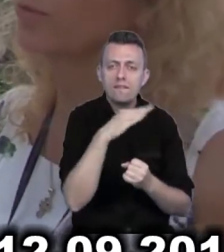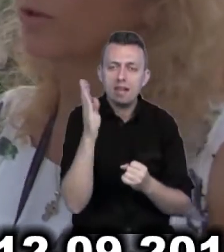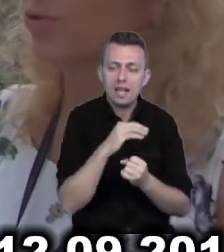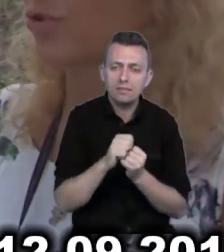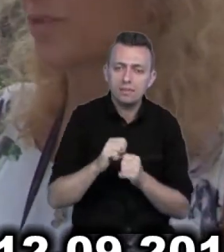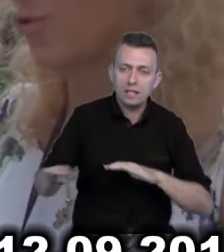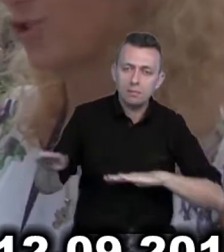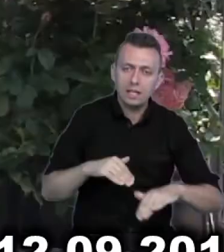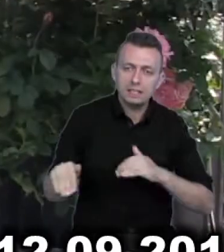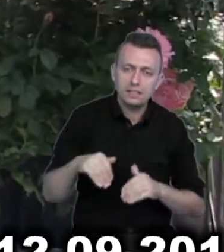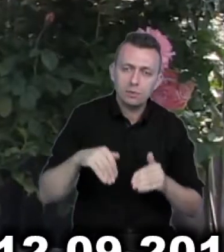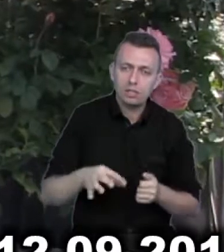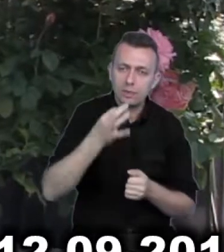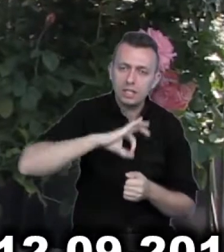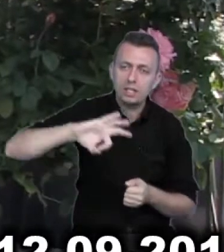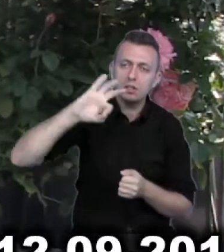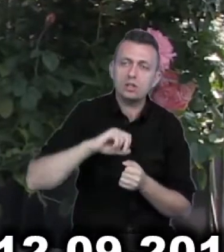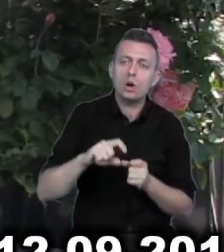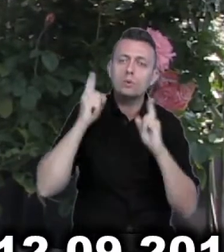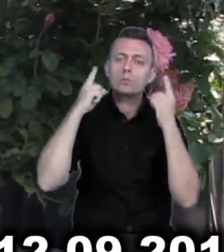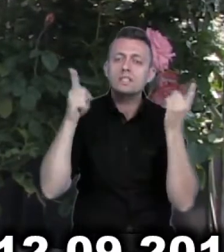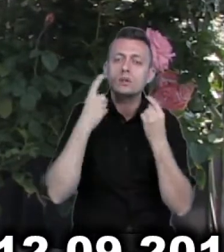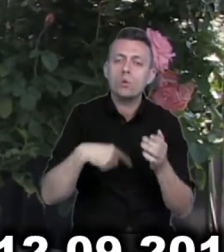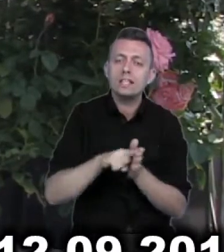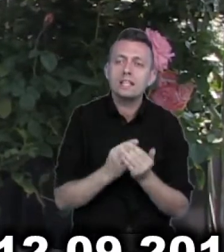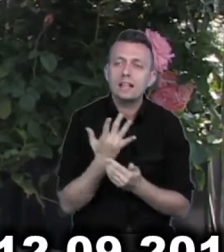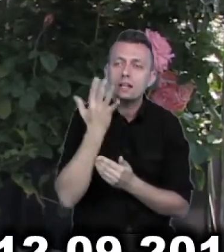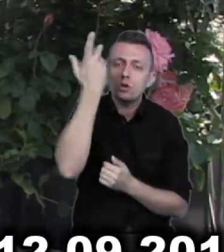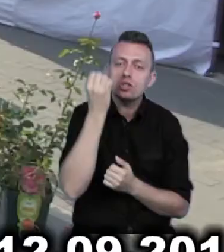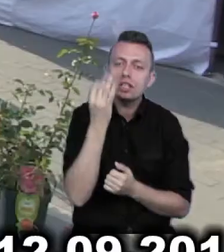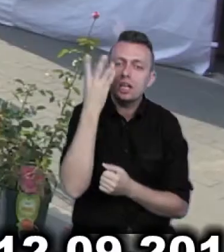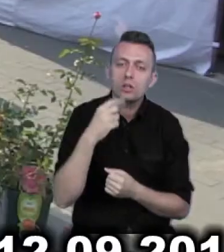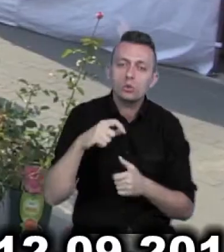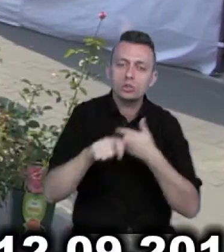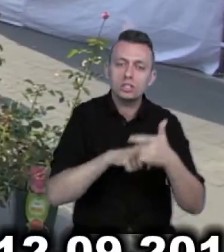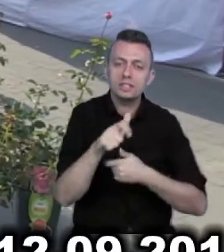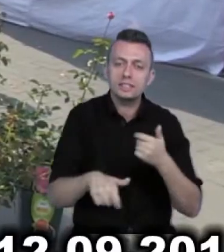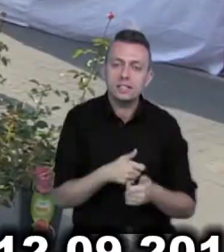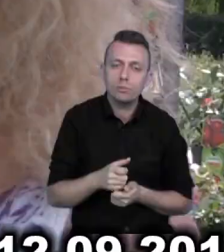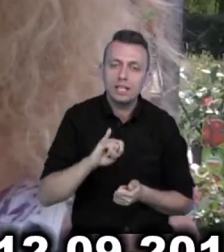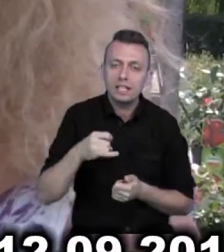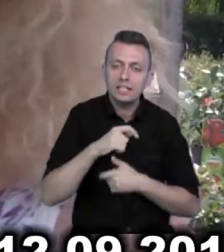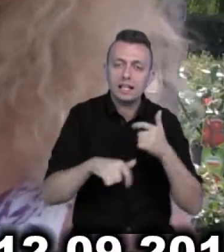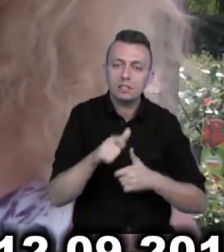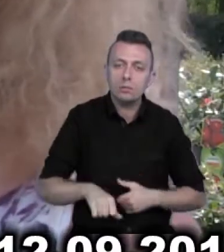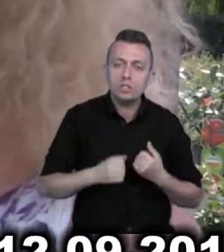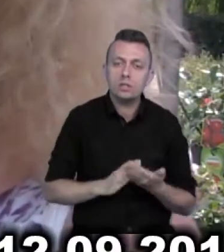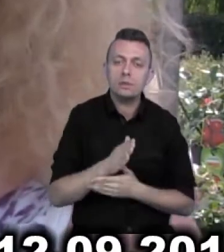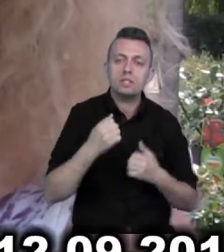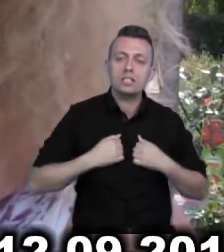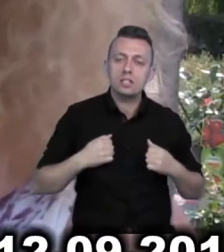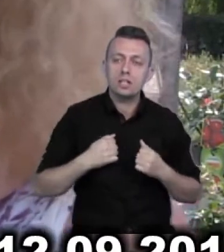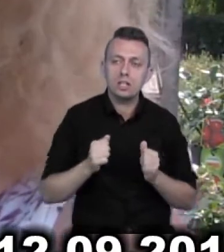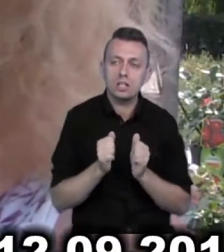warunków nie możemy róży stworzyć. Jesień to czas, kiedy powinniśmy zadbać o to, by nasze róże przezimowały w odpowiedni sposób. Generalnie